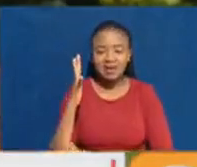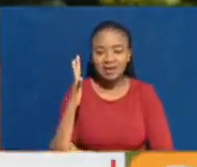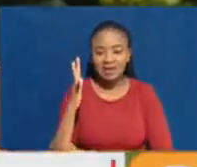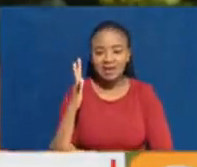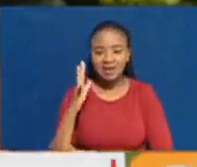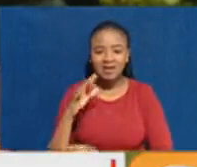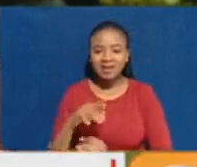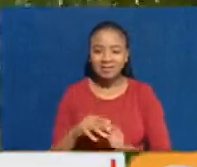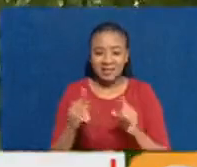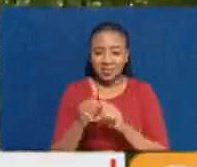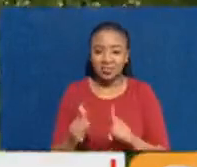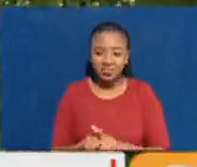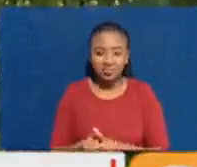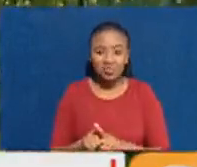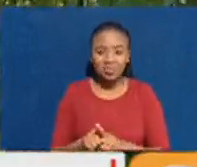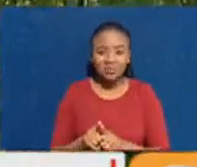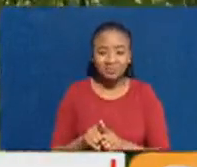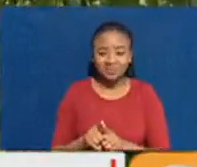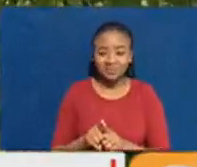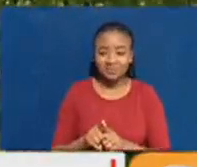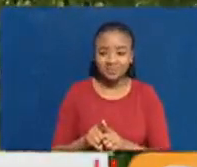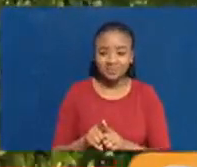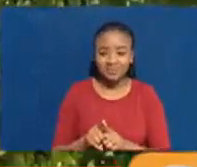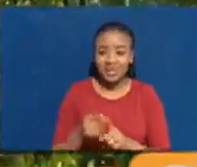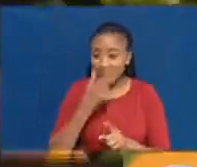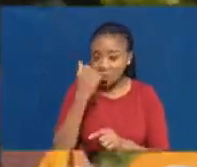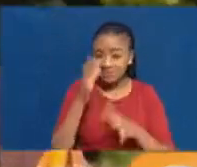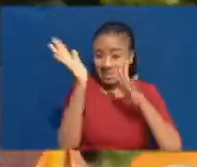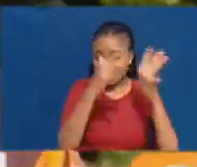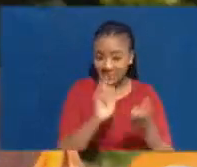lipande sana. Sasa mikoko, kwa sababu ni miti maalum,